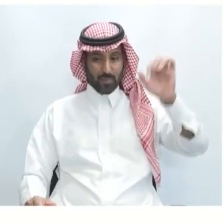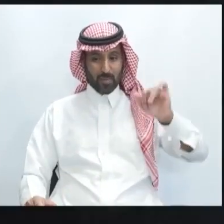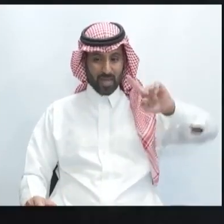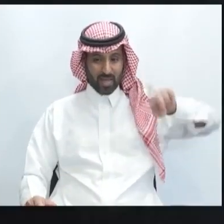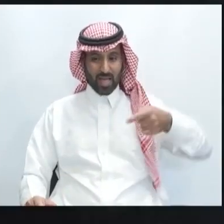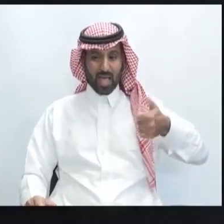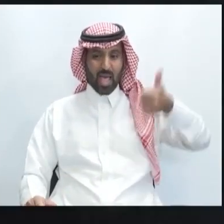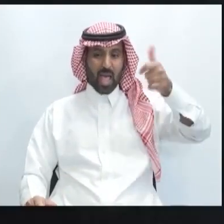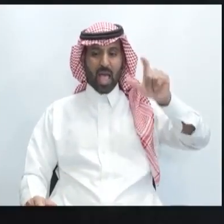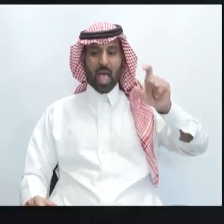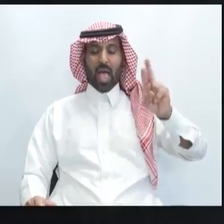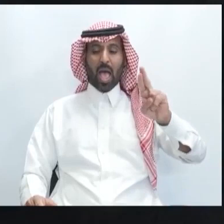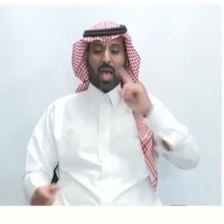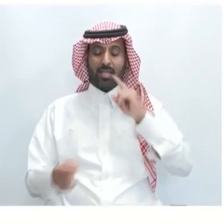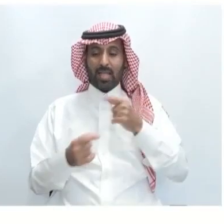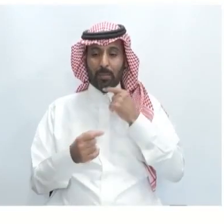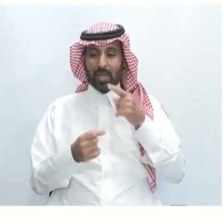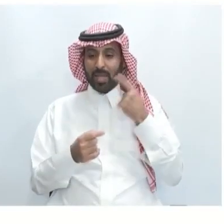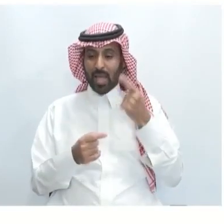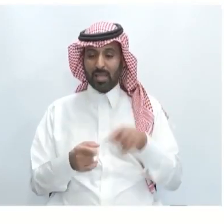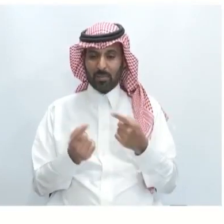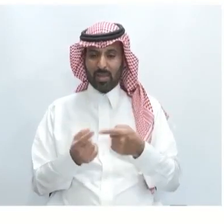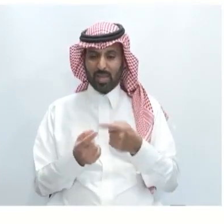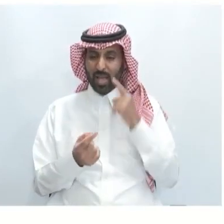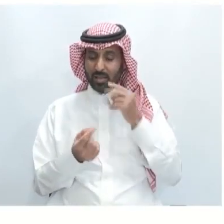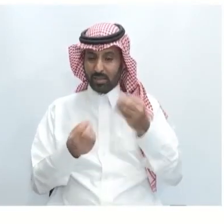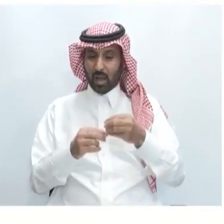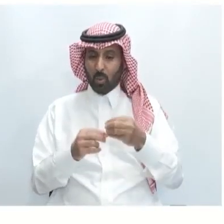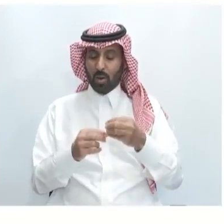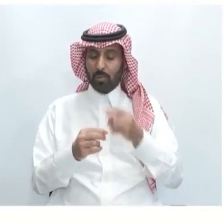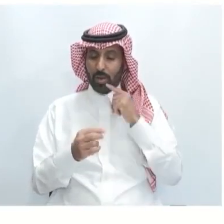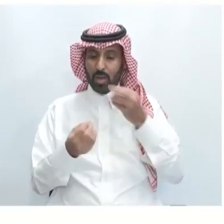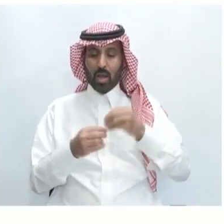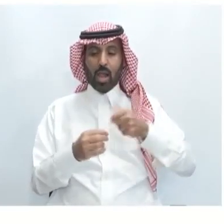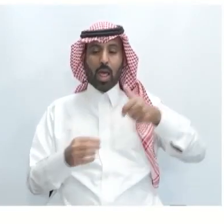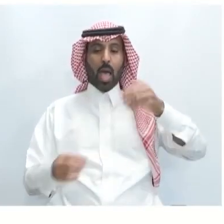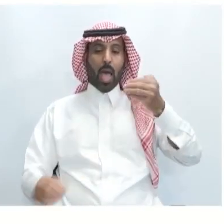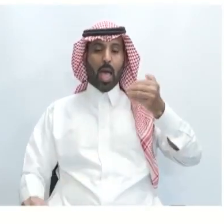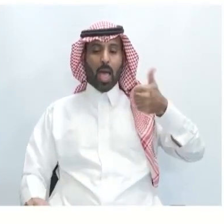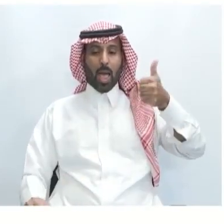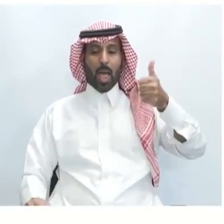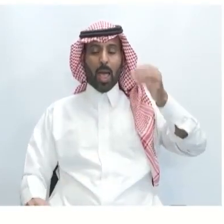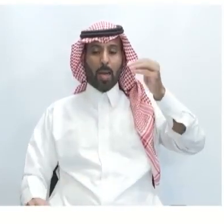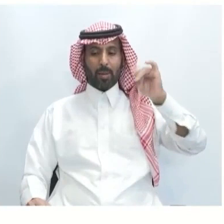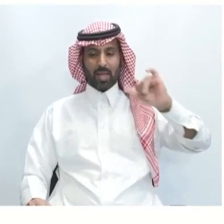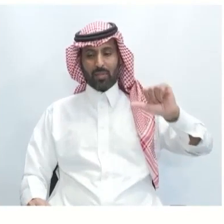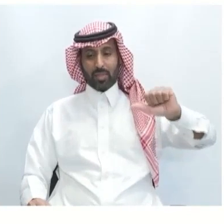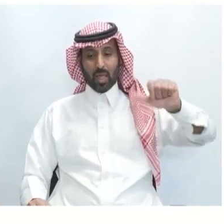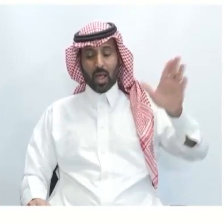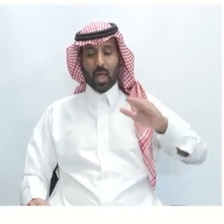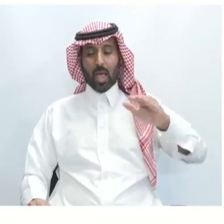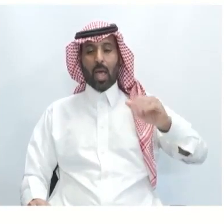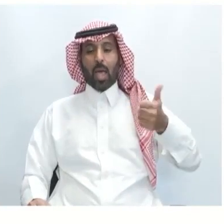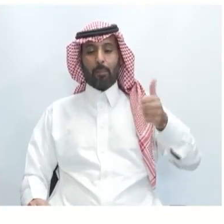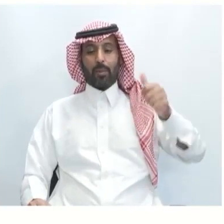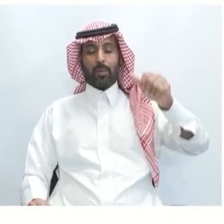عضويه اذا هي بوليمرات عضويه تتكون من احماض امينيه اذا الوحده الاساسيه في البروتينات